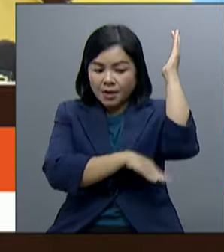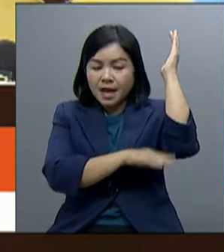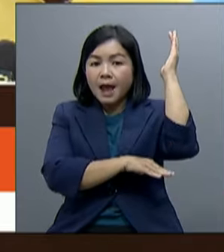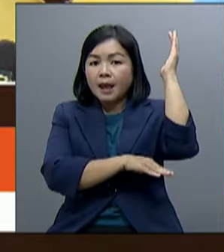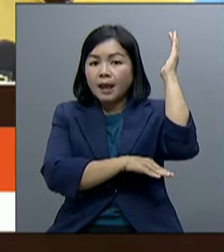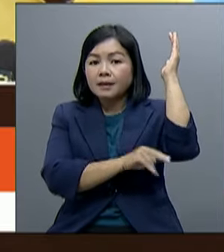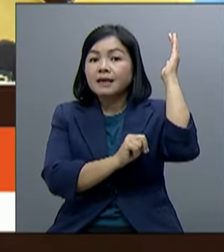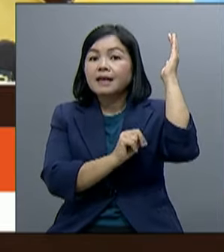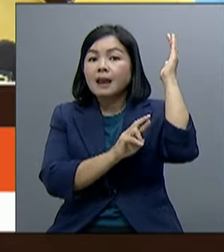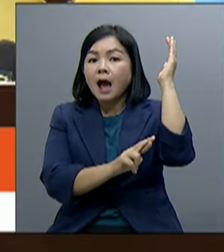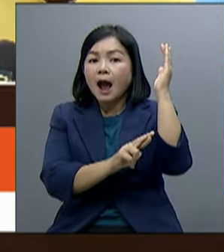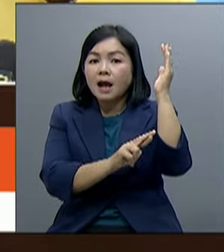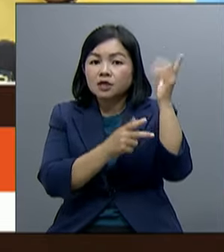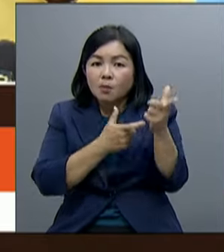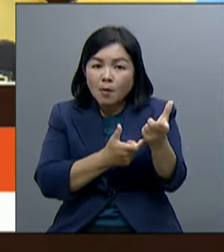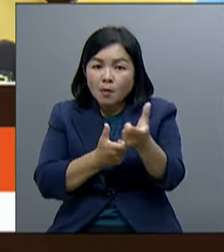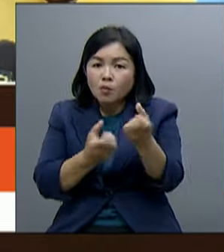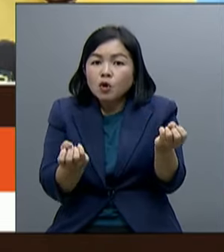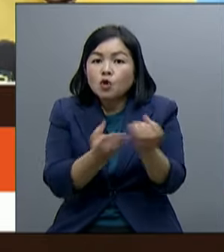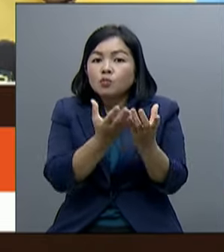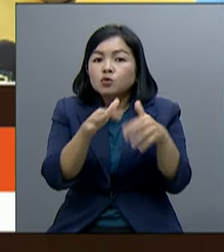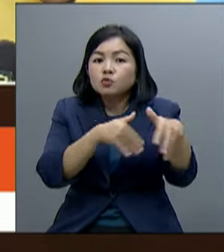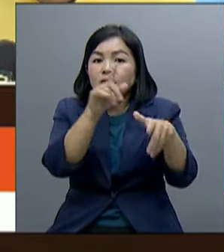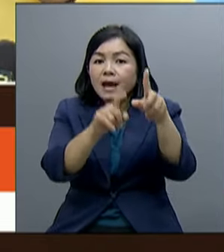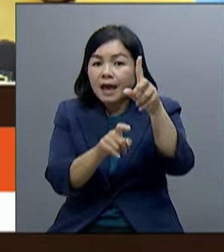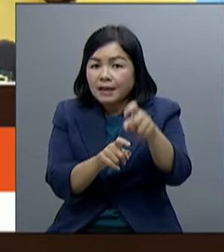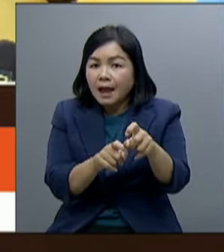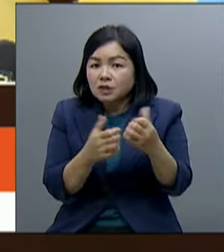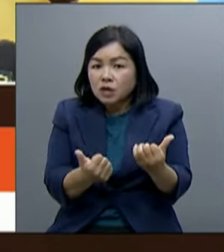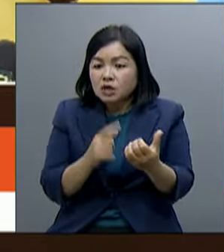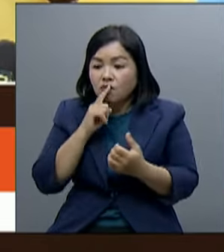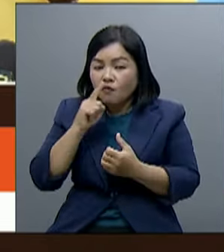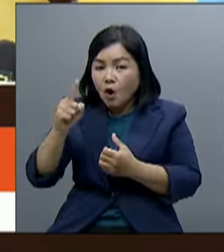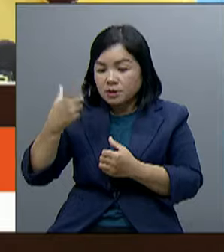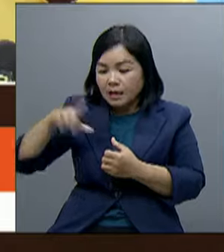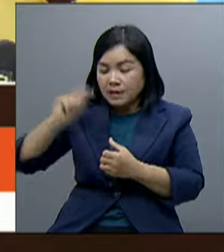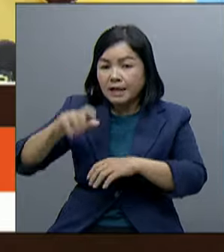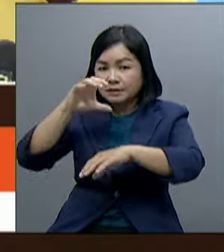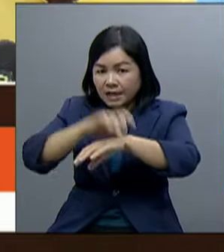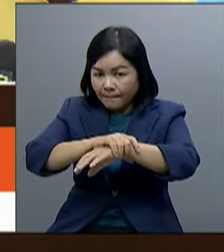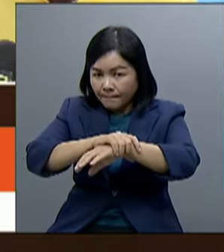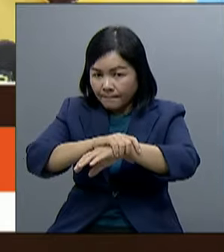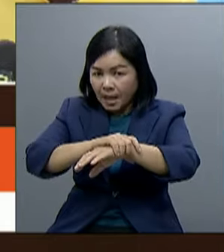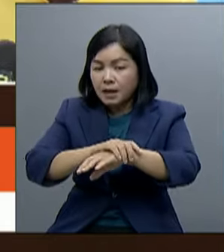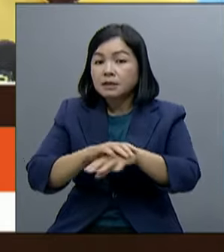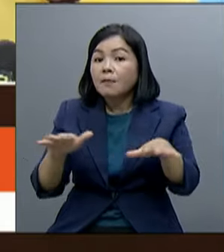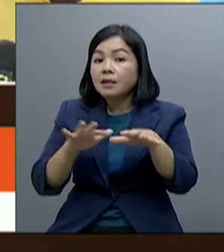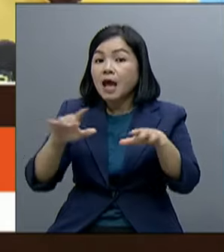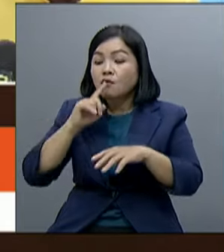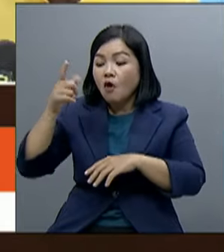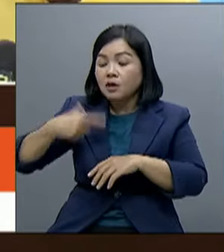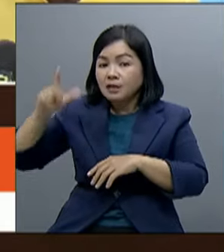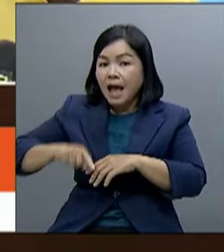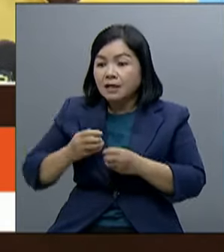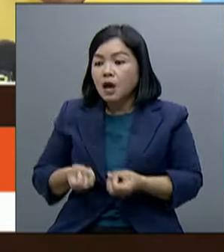ก็เอ่อถ้าศาลออกหมายจับมาปกติศาลจะต้องส่งไปให้